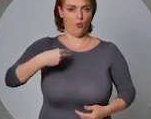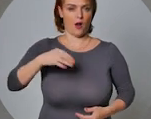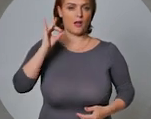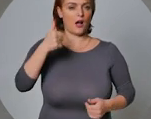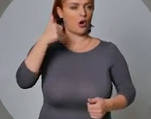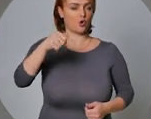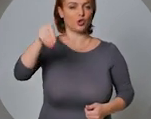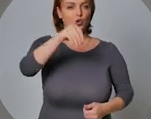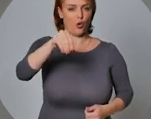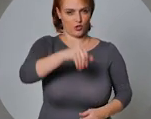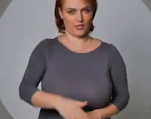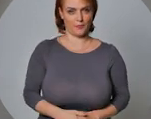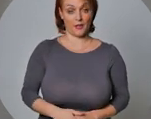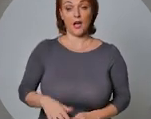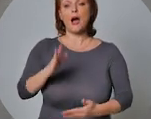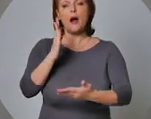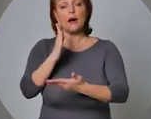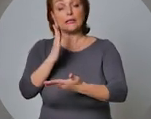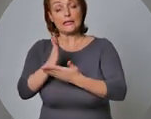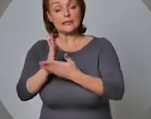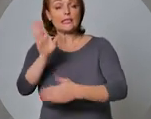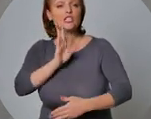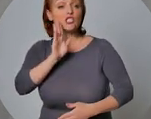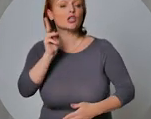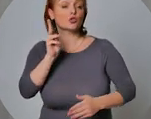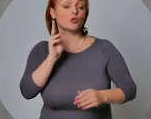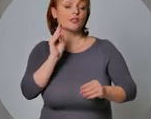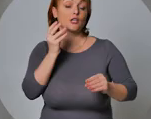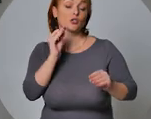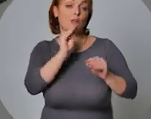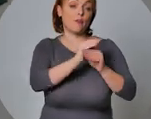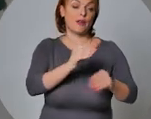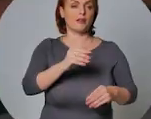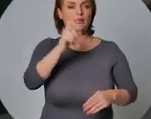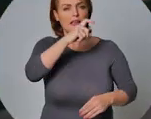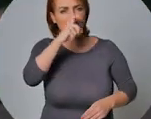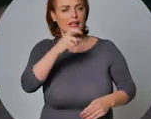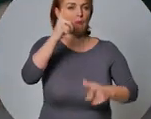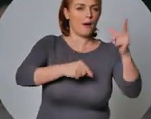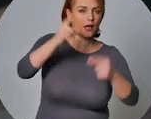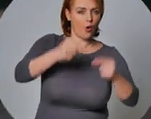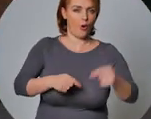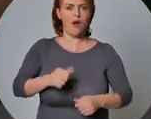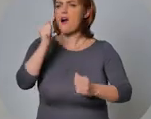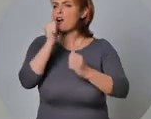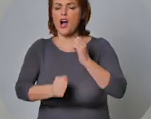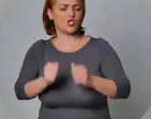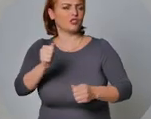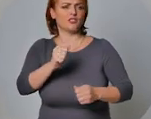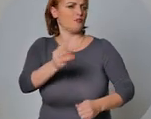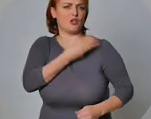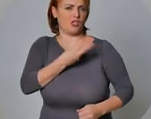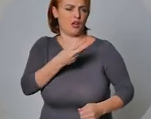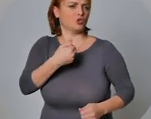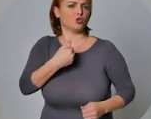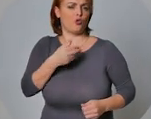unii gospodari, mami, mai pune orice șleac, ori lapte, de exemplu, pune în pânică. Fiecare pune la dorința lui. Eu fără ca